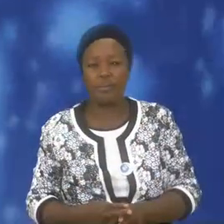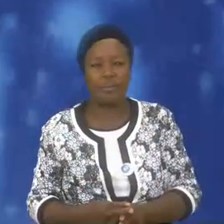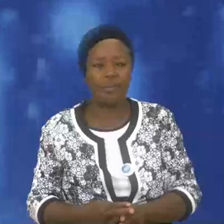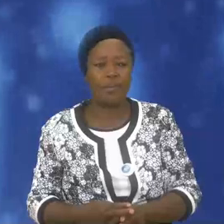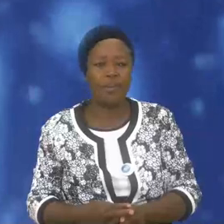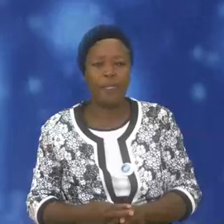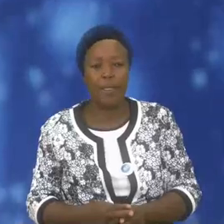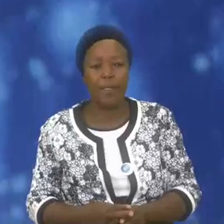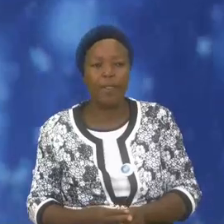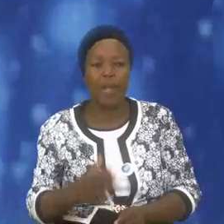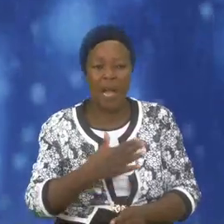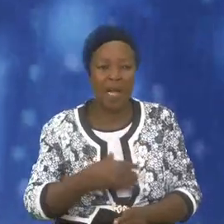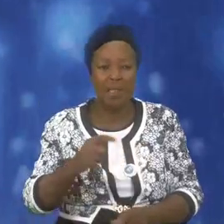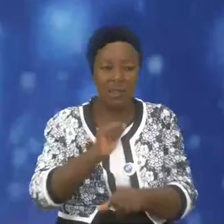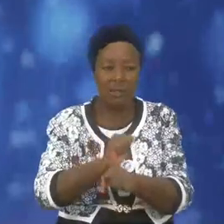Jésus.